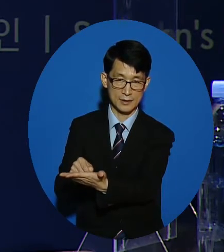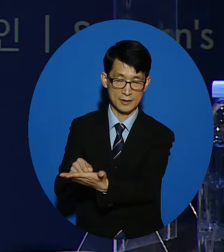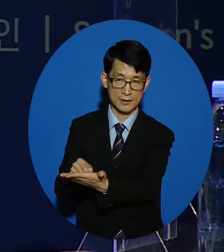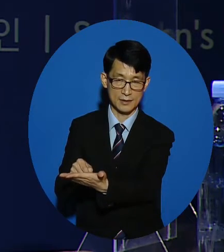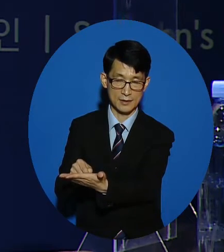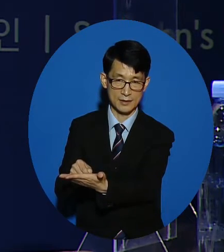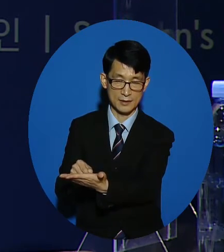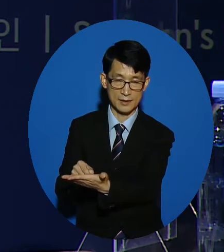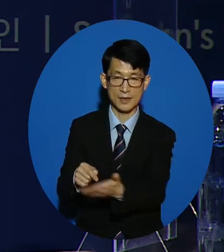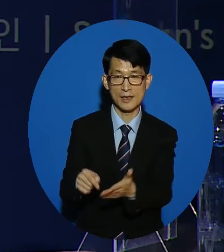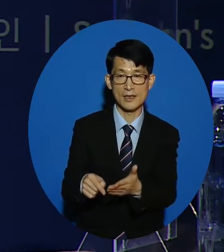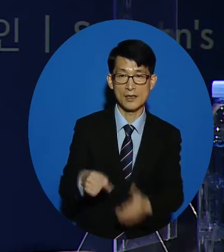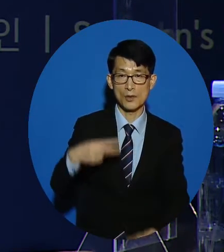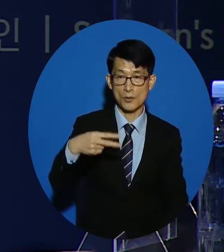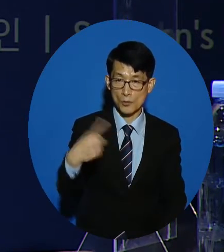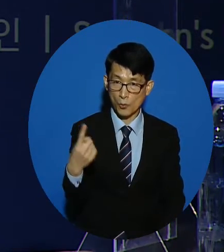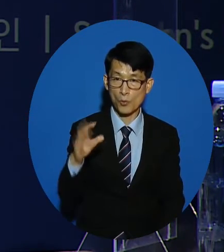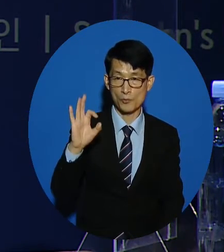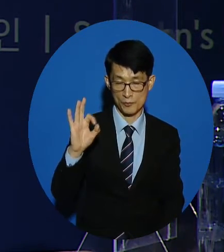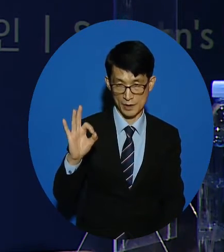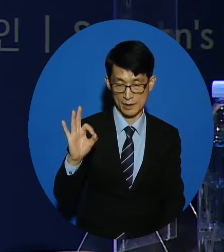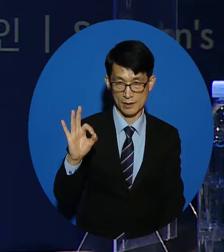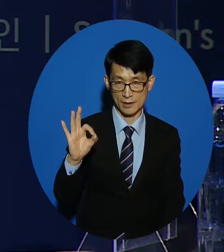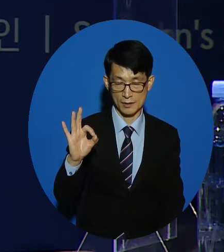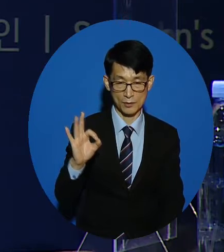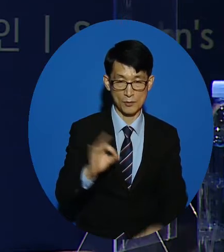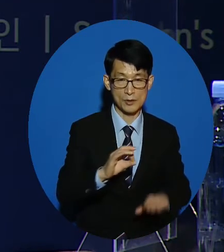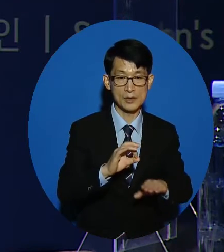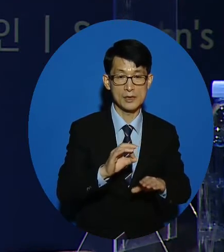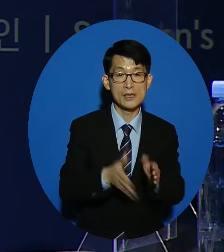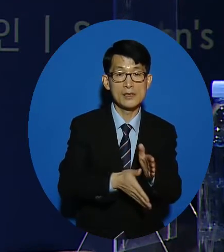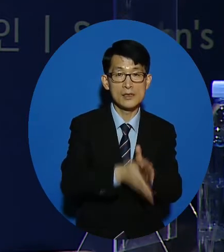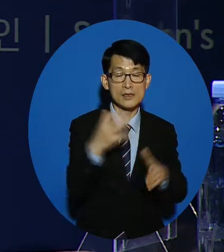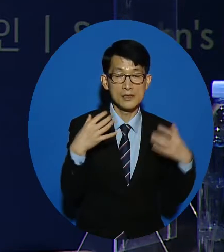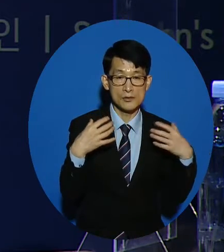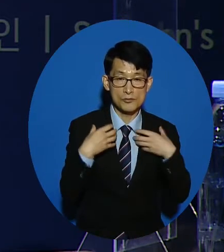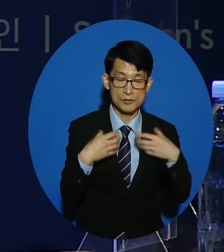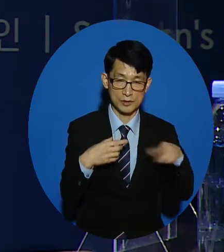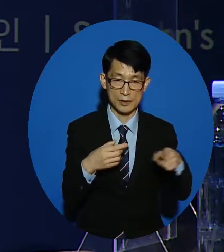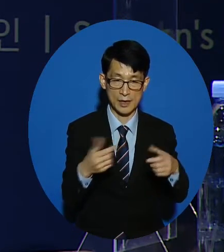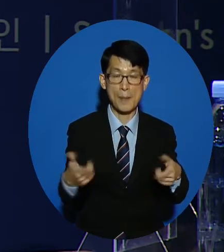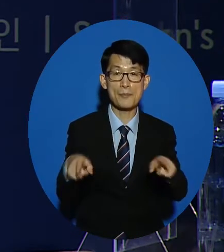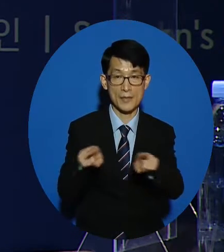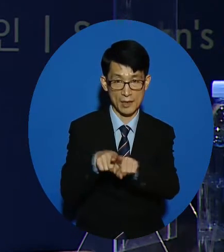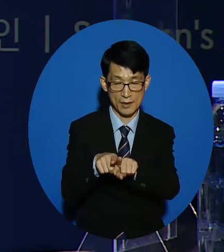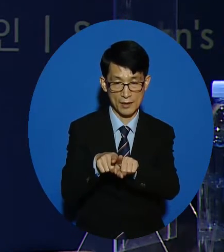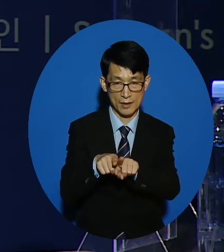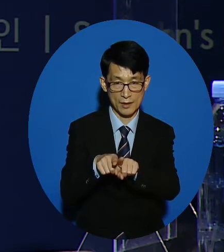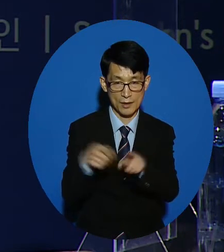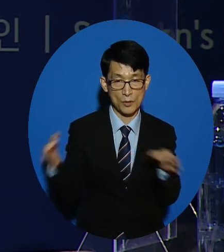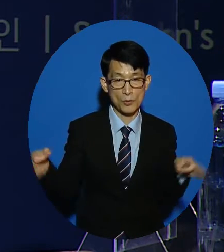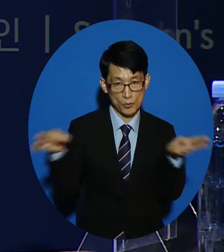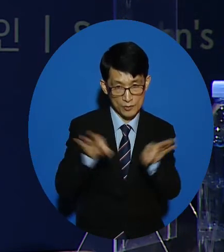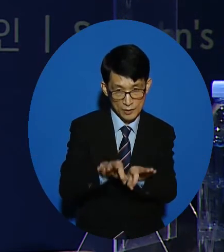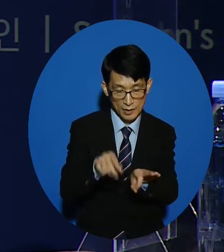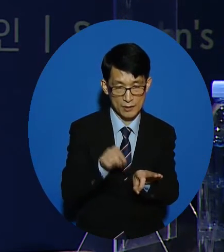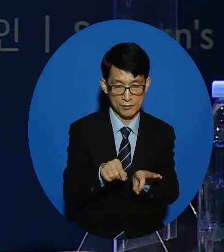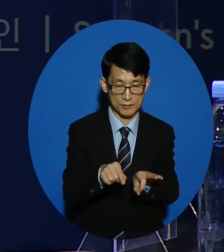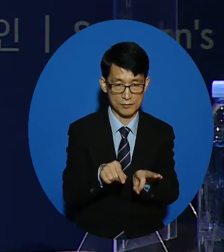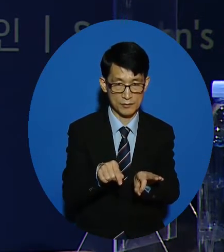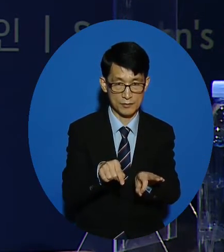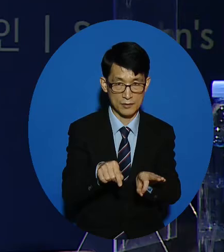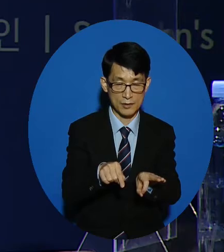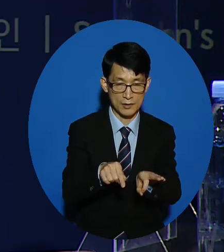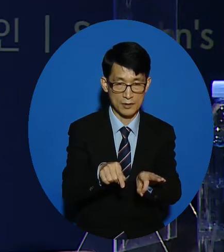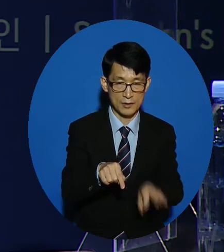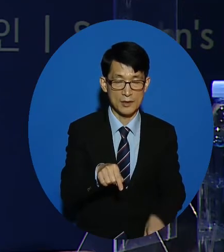이 시군 지회가 반드시 매칭을 해서 이제 앞으로 정말 올림픽도 치른 이